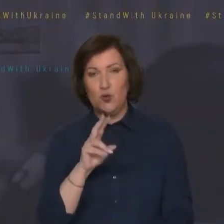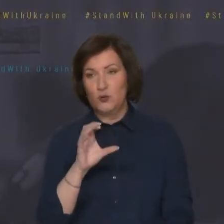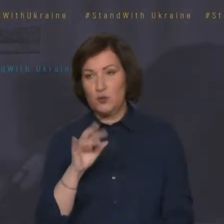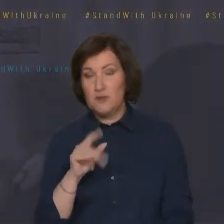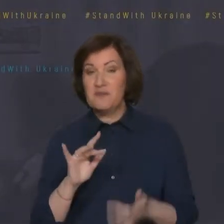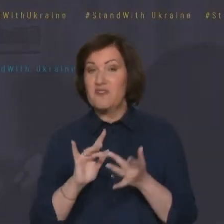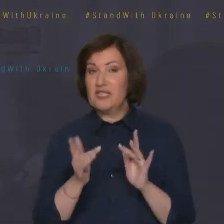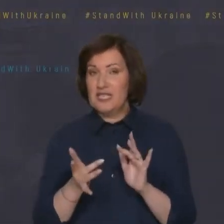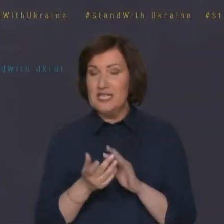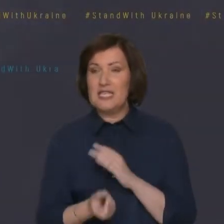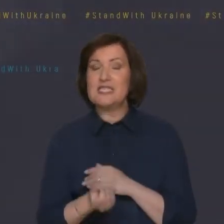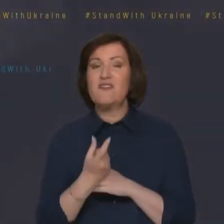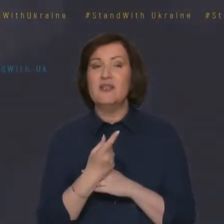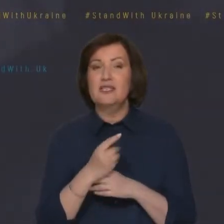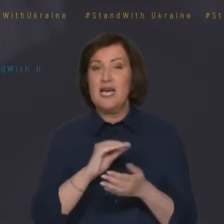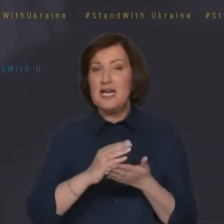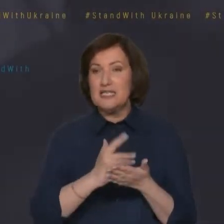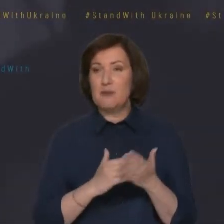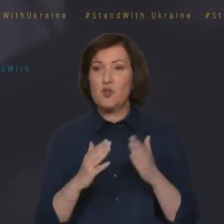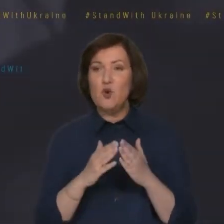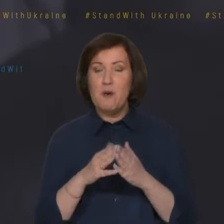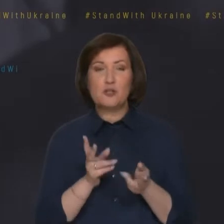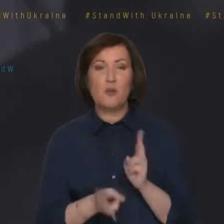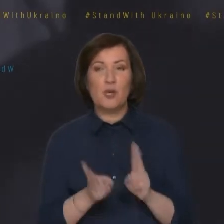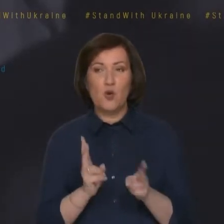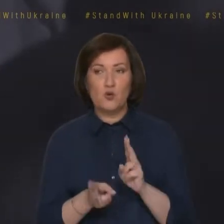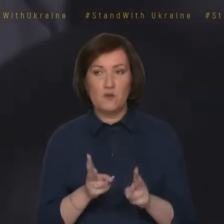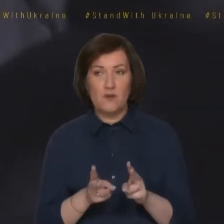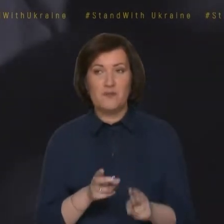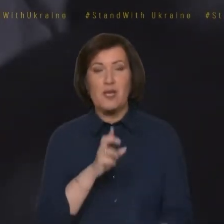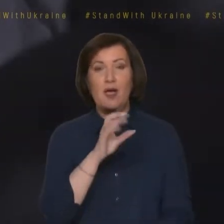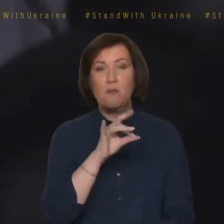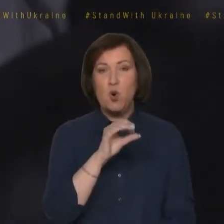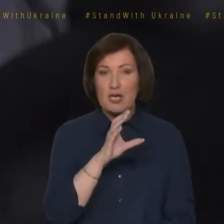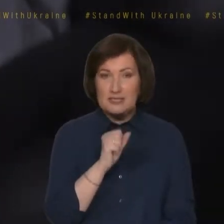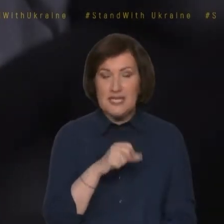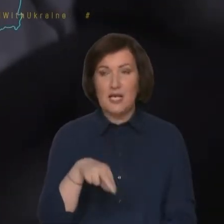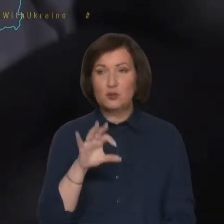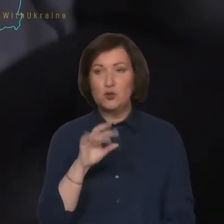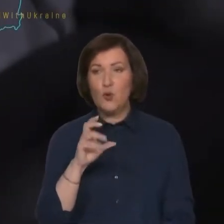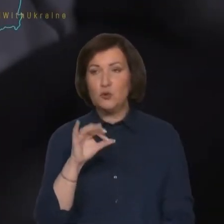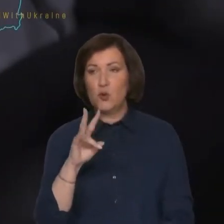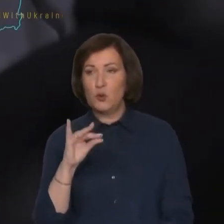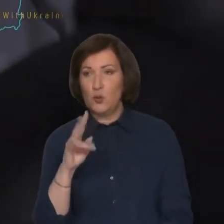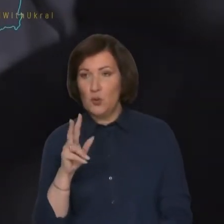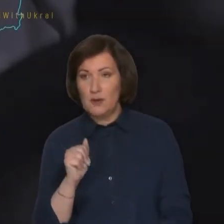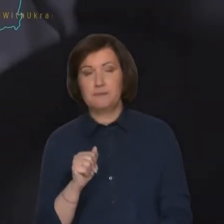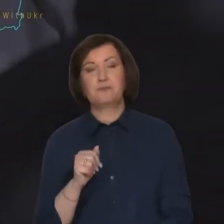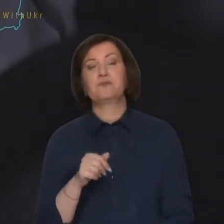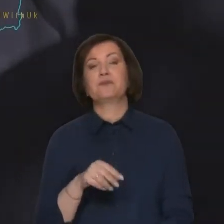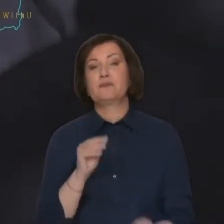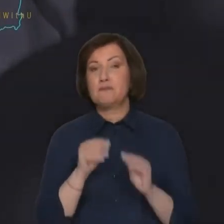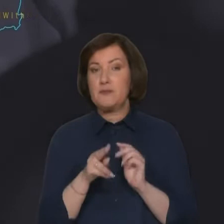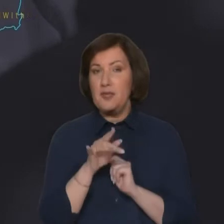А в інтернеті тим часом з'явилися рецепти домашнього приготування Бориса Джонсонюка. Для начинки нарізаємо